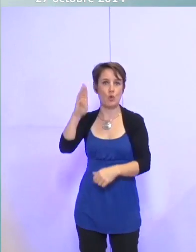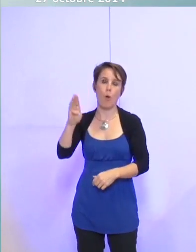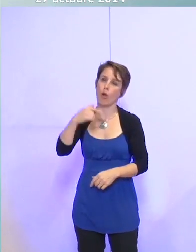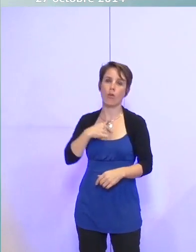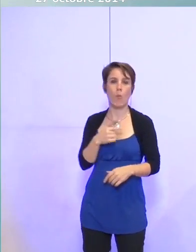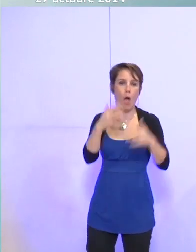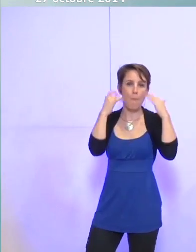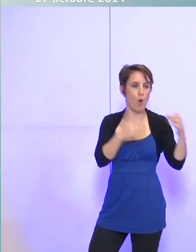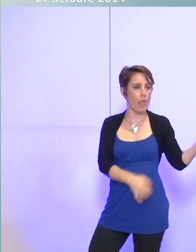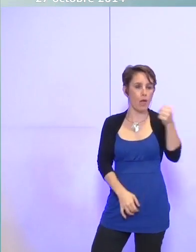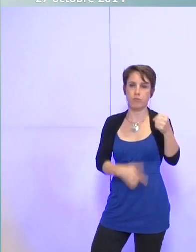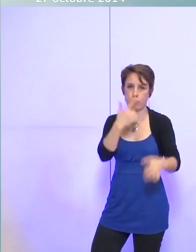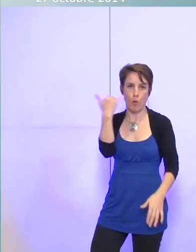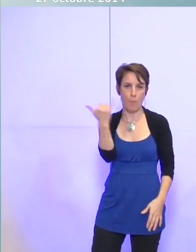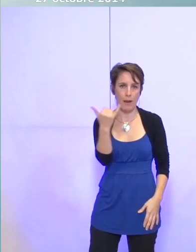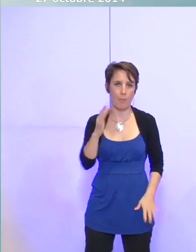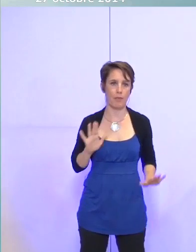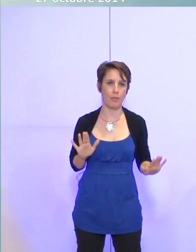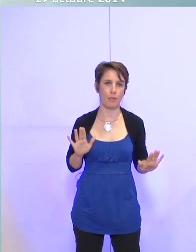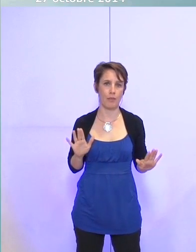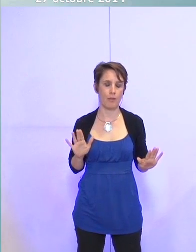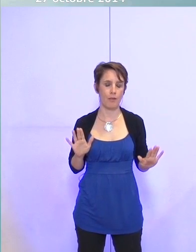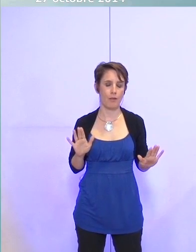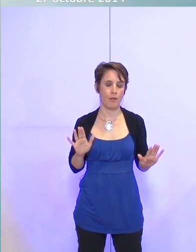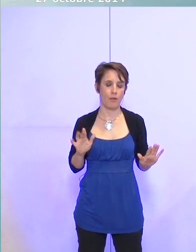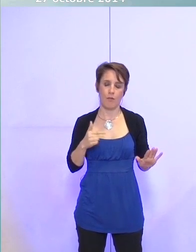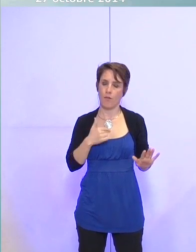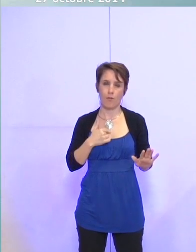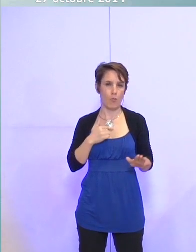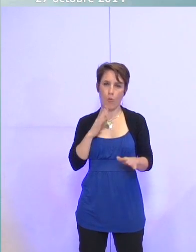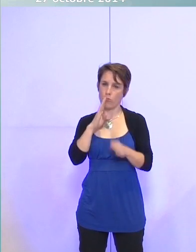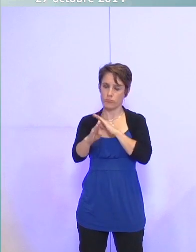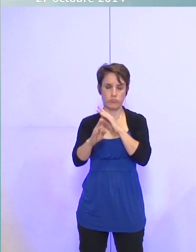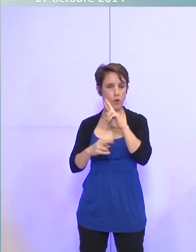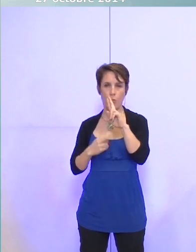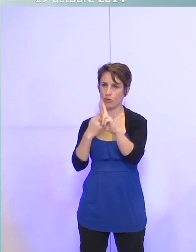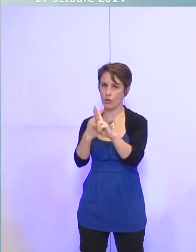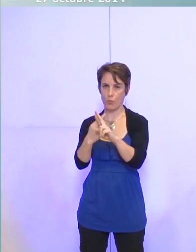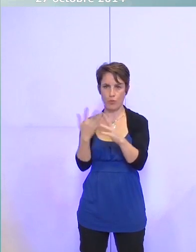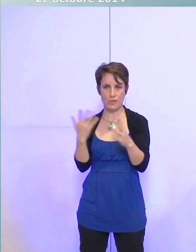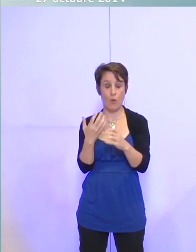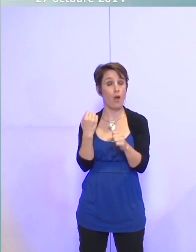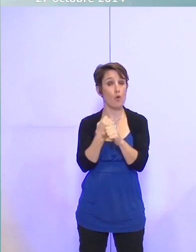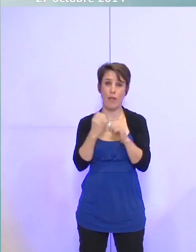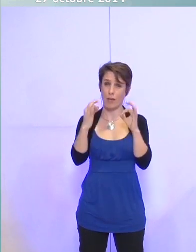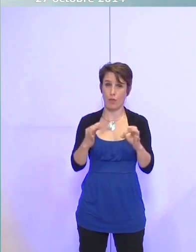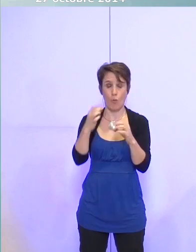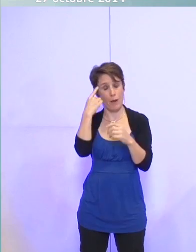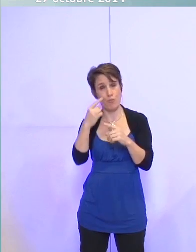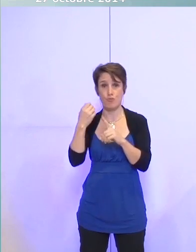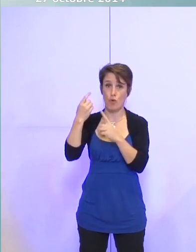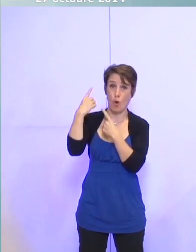mais en faisant appel tout simplement à ce qui est du travail normal de défense d'une collectivité quand elle